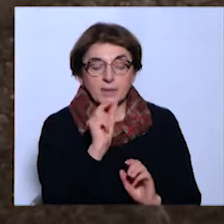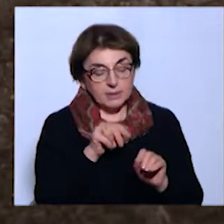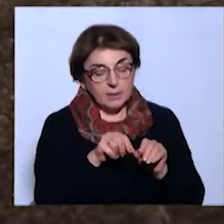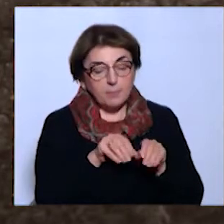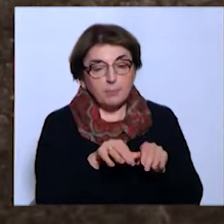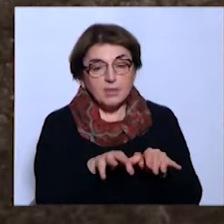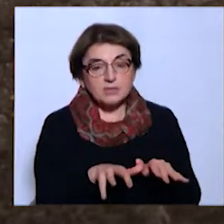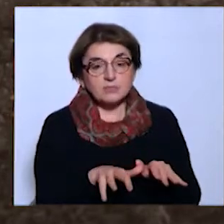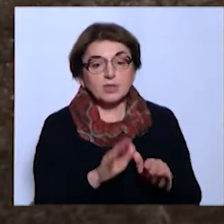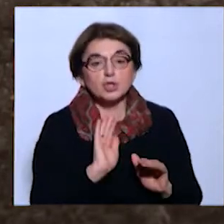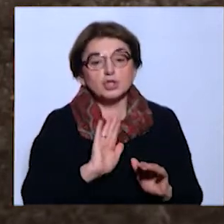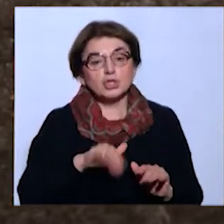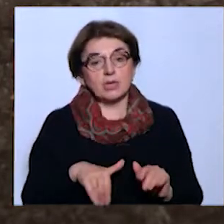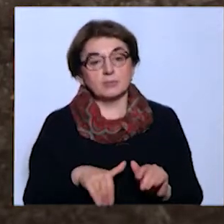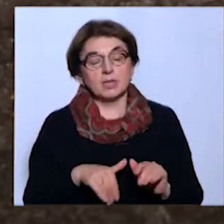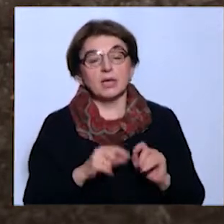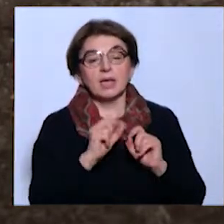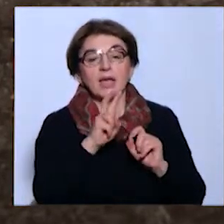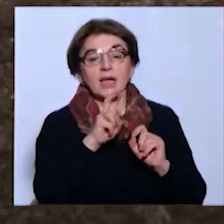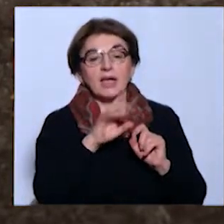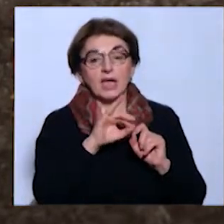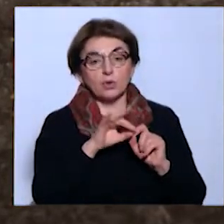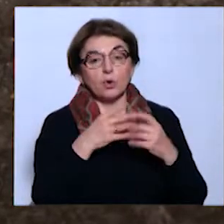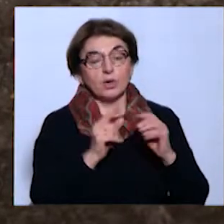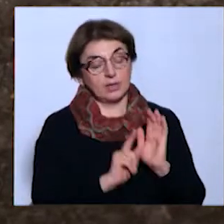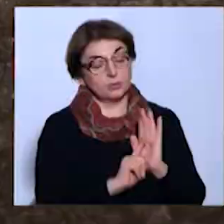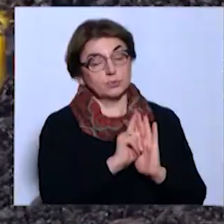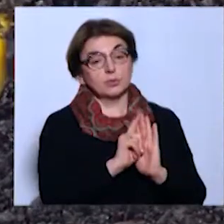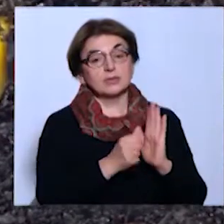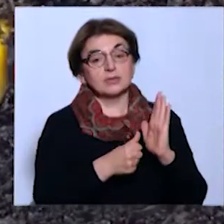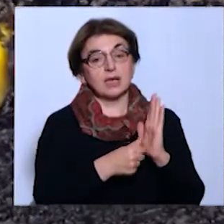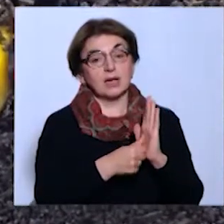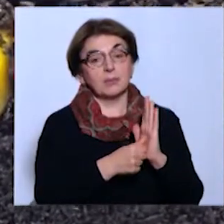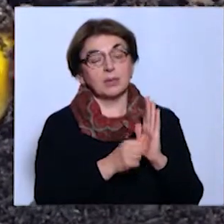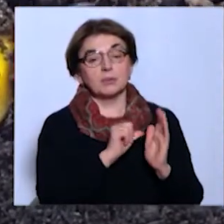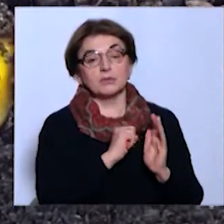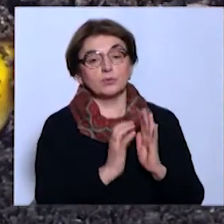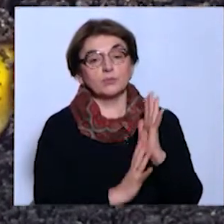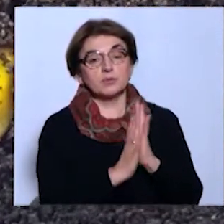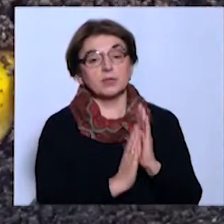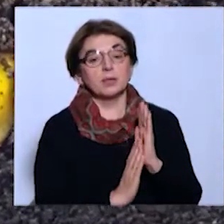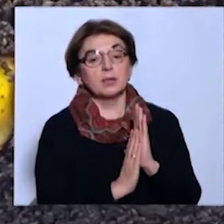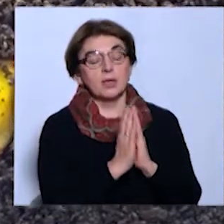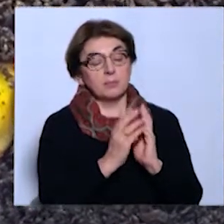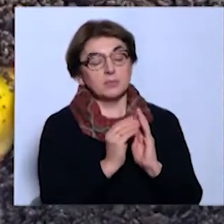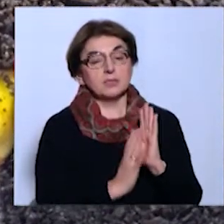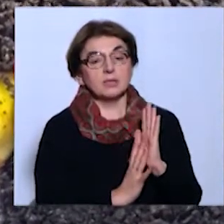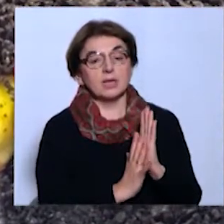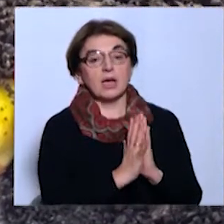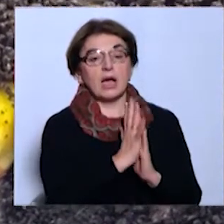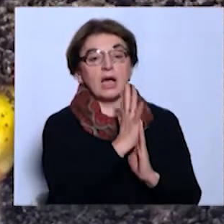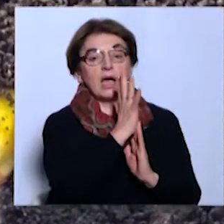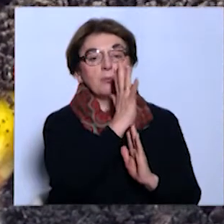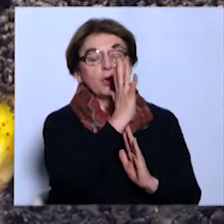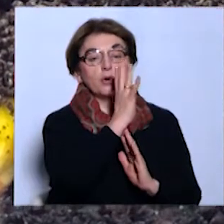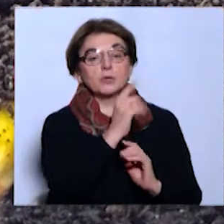ფესვი, შემდეგ ღერო და ღეროს საშუალებით მცენარე ამოდის ნიადაგიდან. შემდეგ